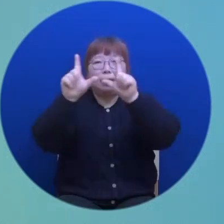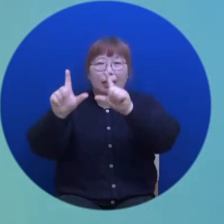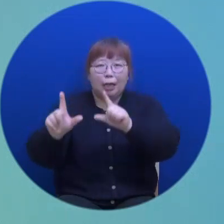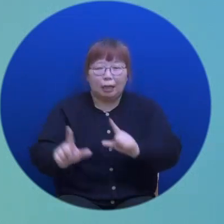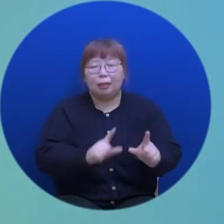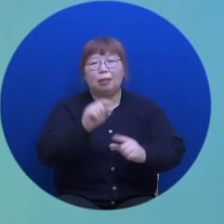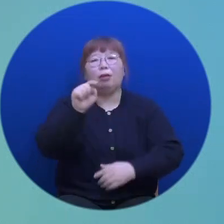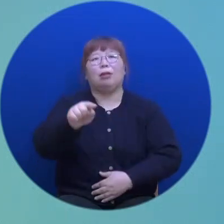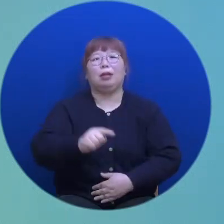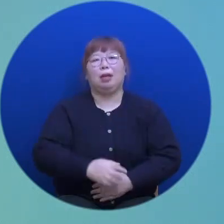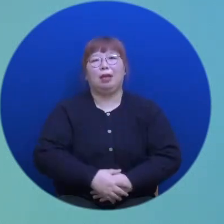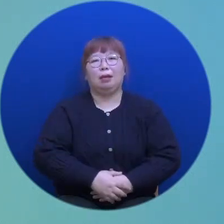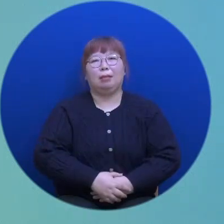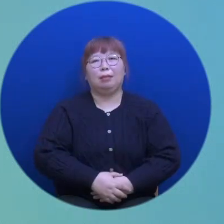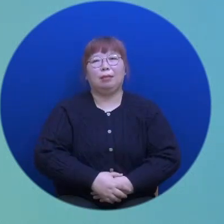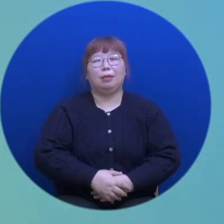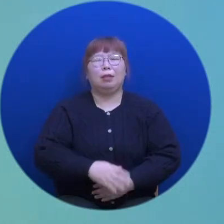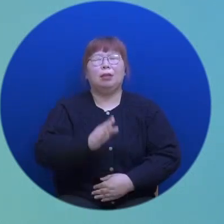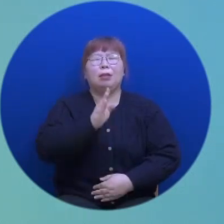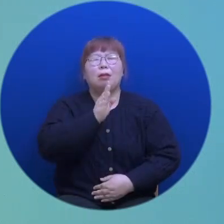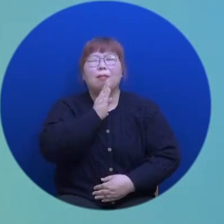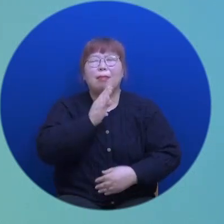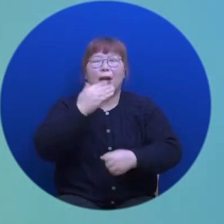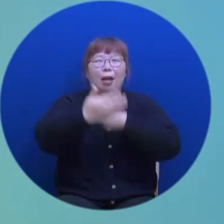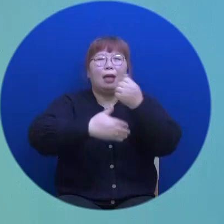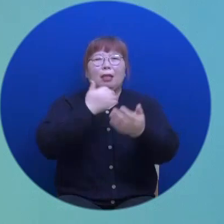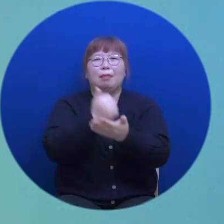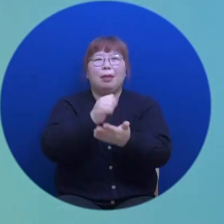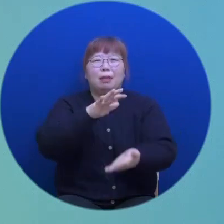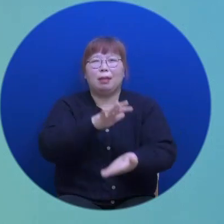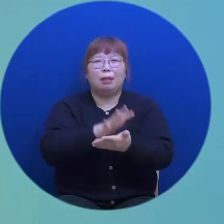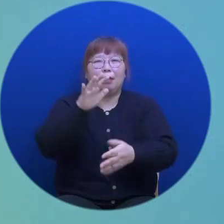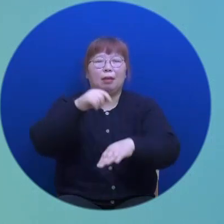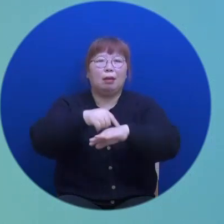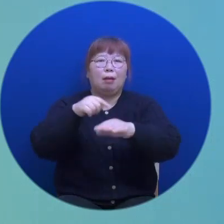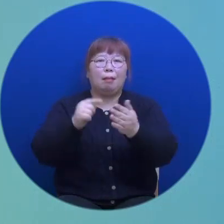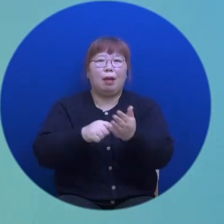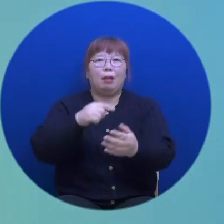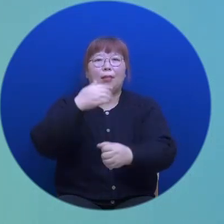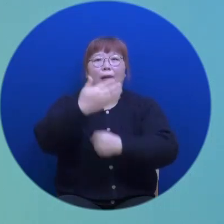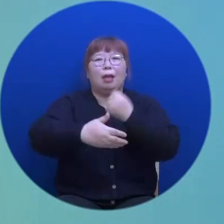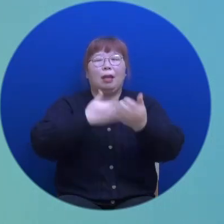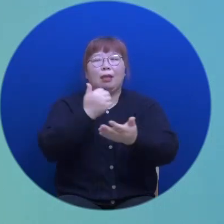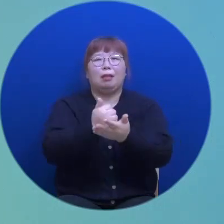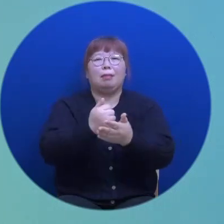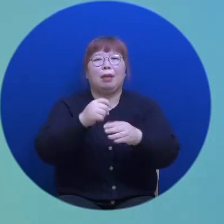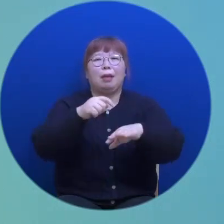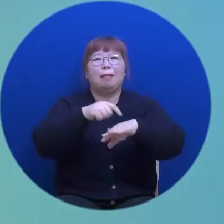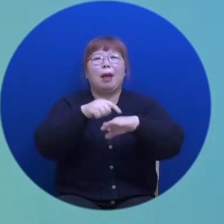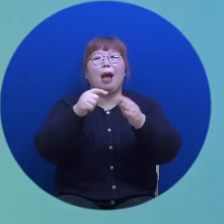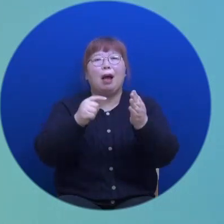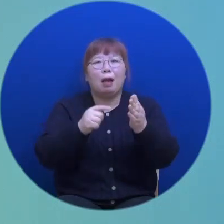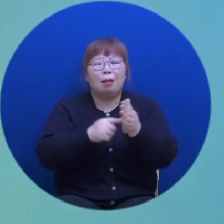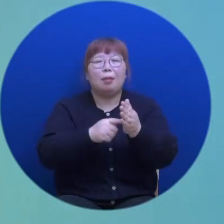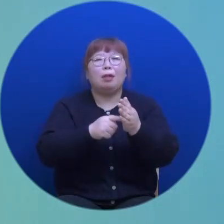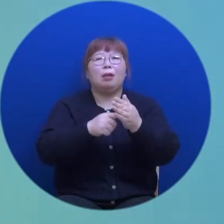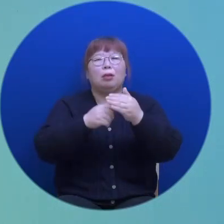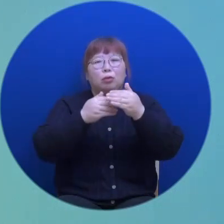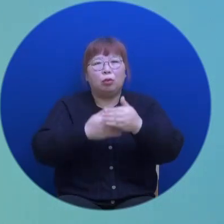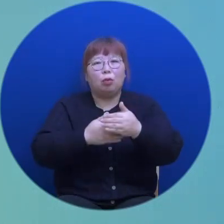것이란다. 라며 절규하는 하나님의 그 마음, 그 하나님의 마음을 조금씩